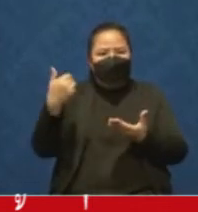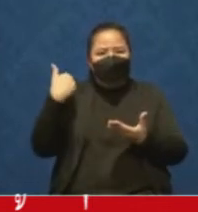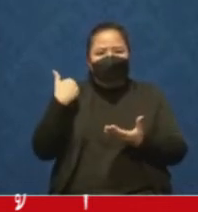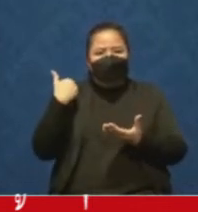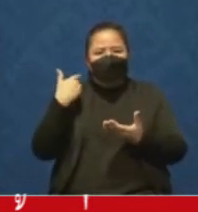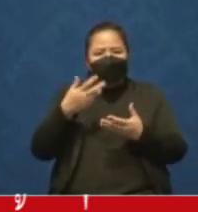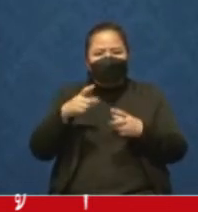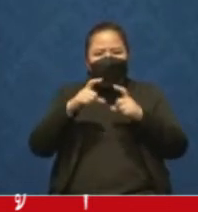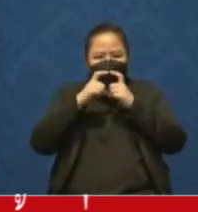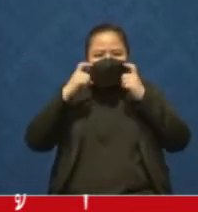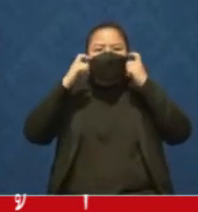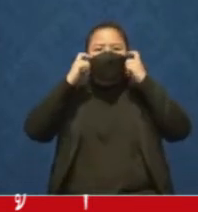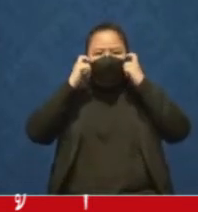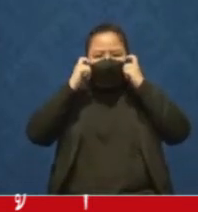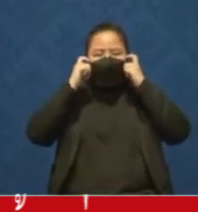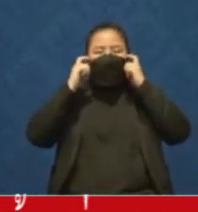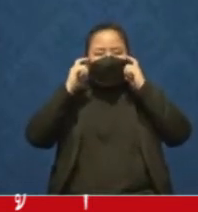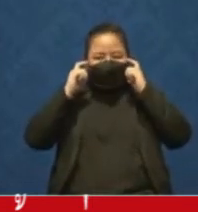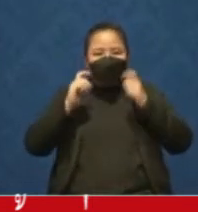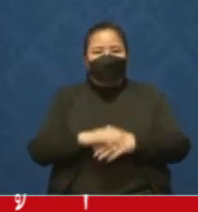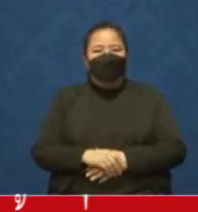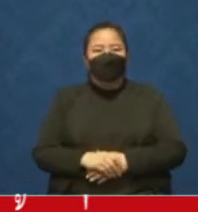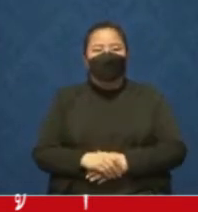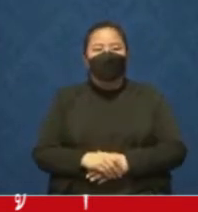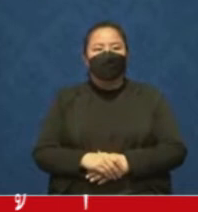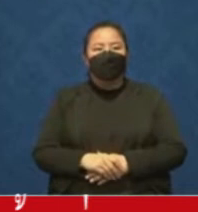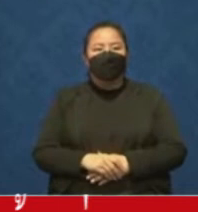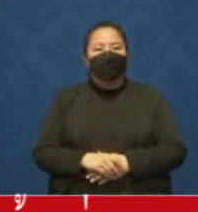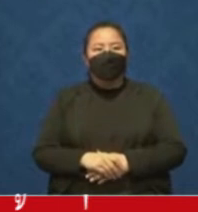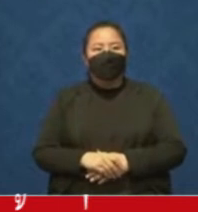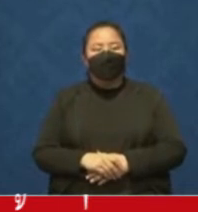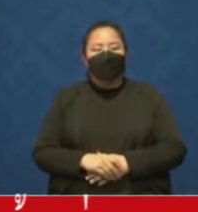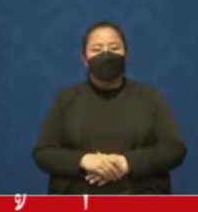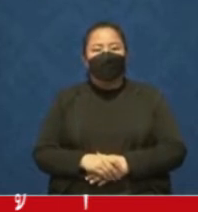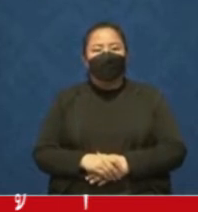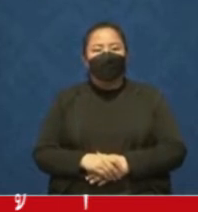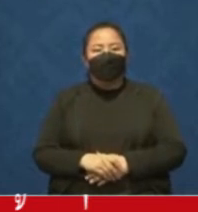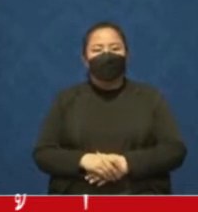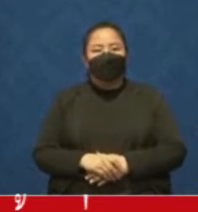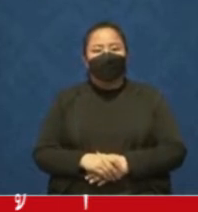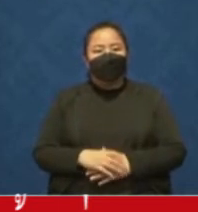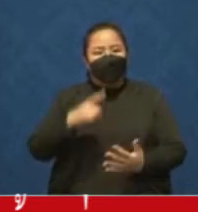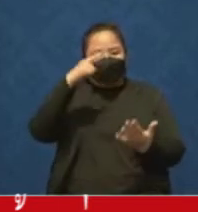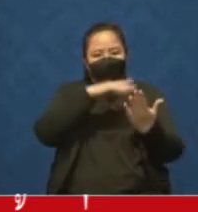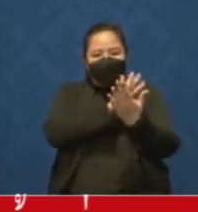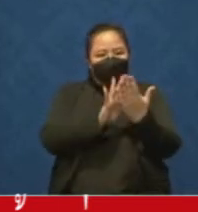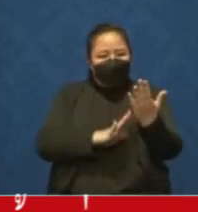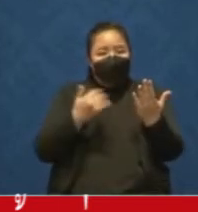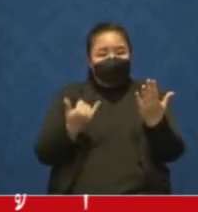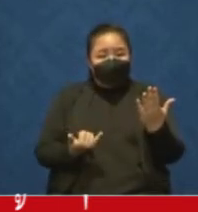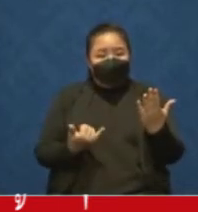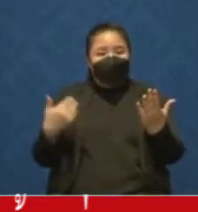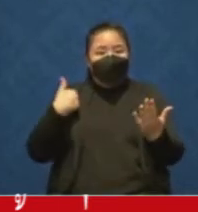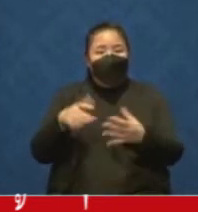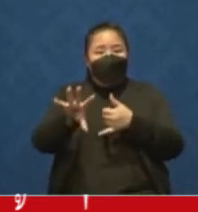วรจะสวมหนากากก็ยำข้มาต่อไปครับในทั่วประเทศมี